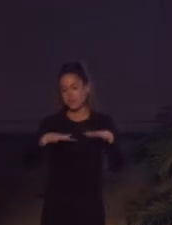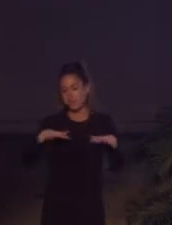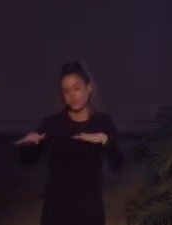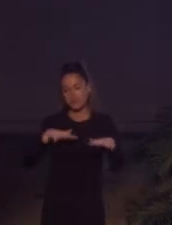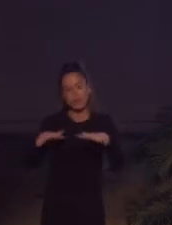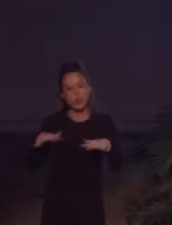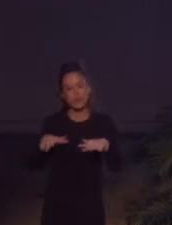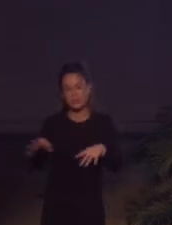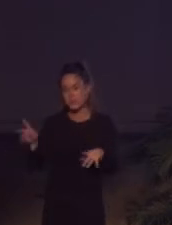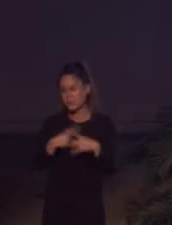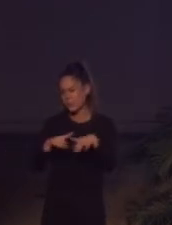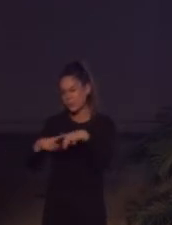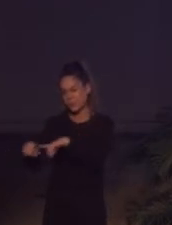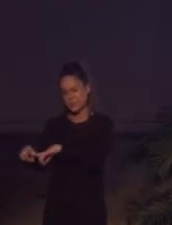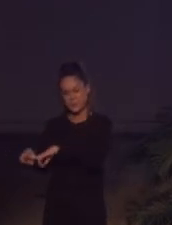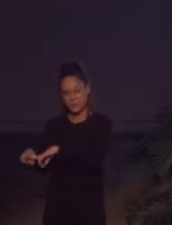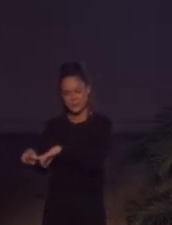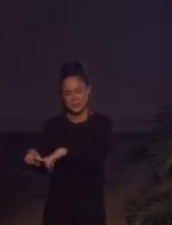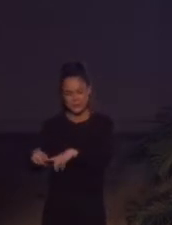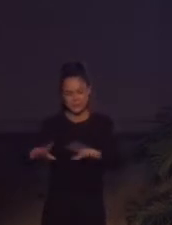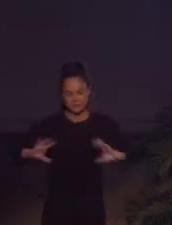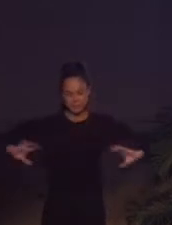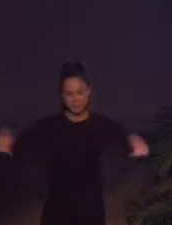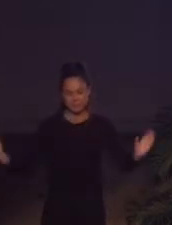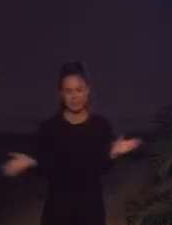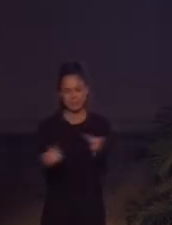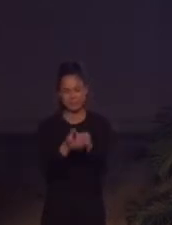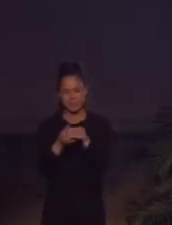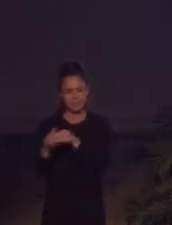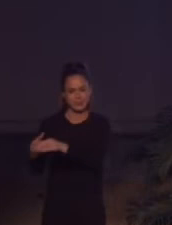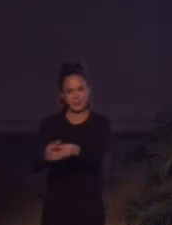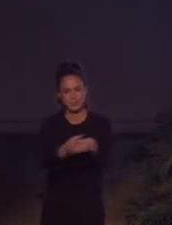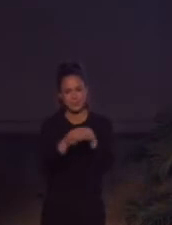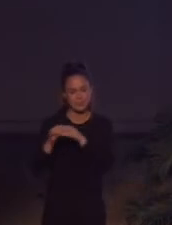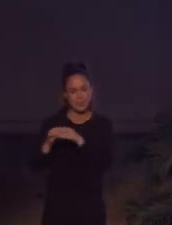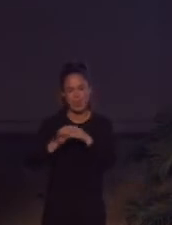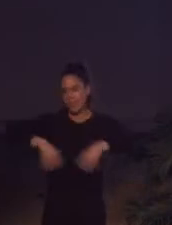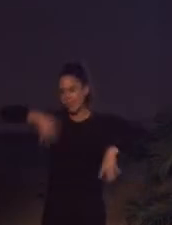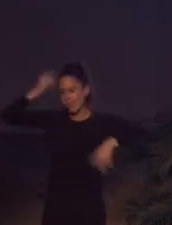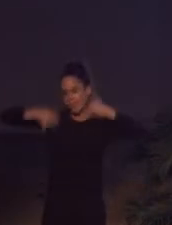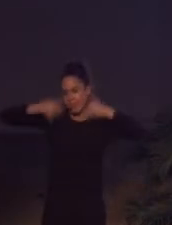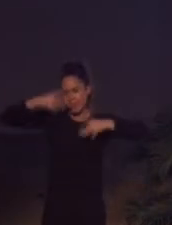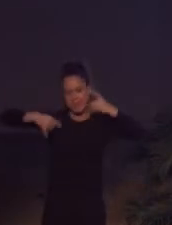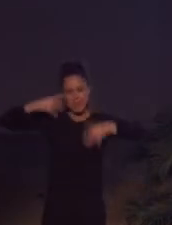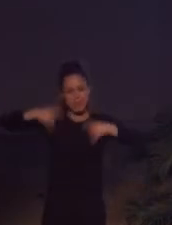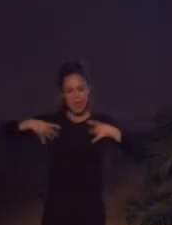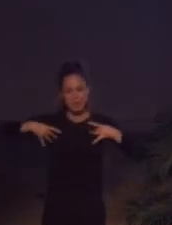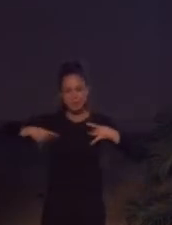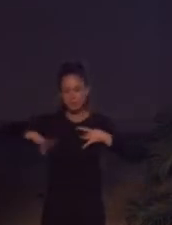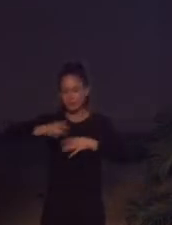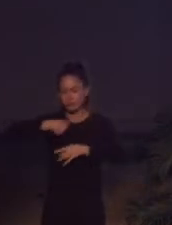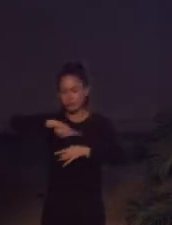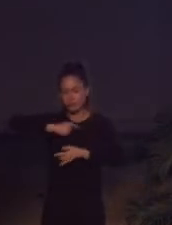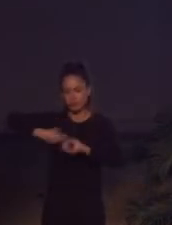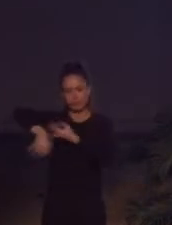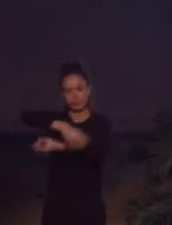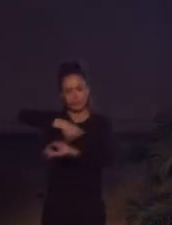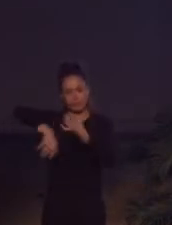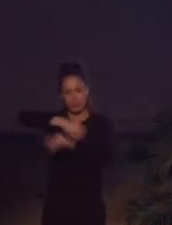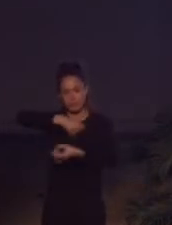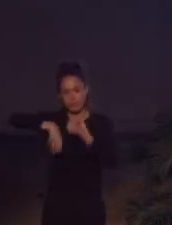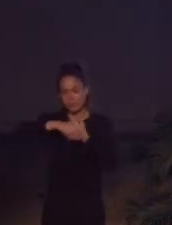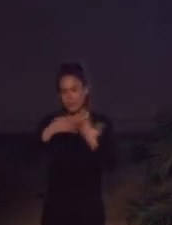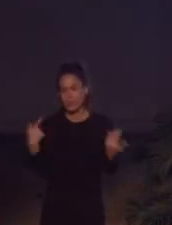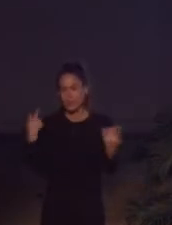oso anitzak elkarrekin batu eta ideia guzti hauetaz hitz egiteko lehen esaten izuen horrengatik.